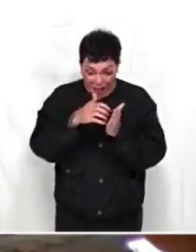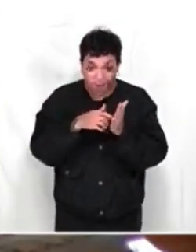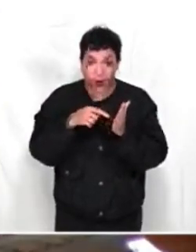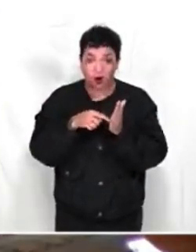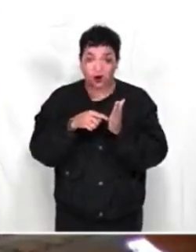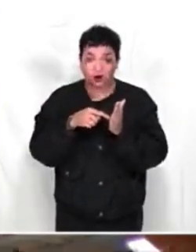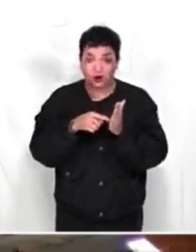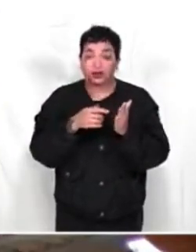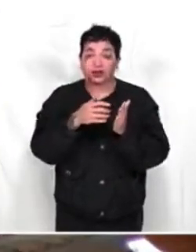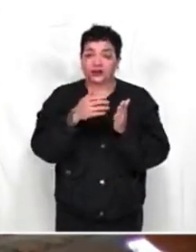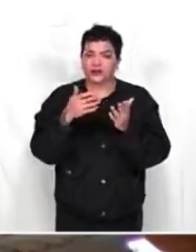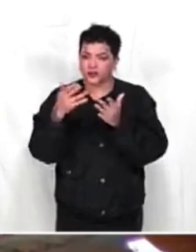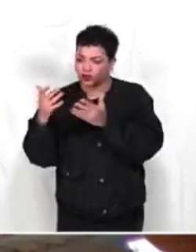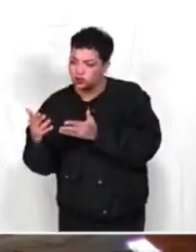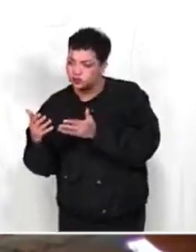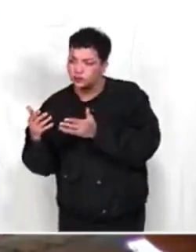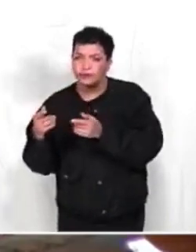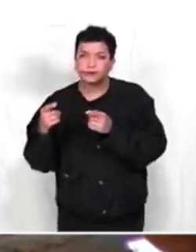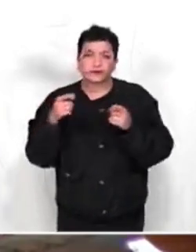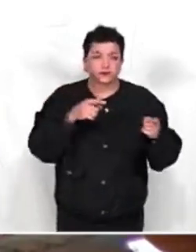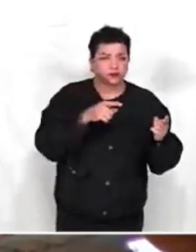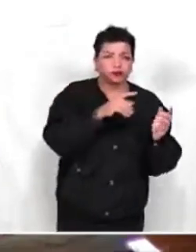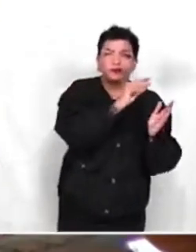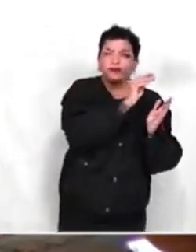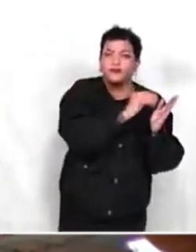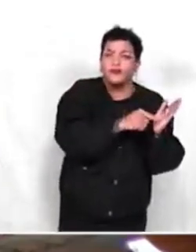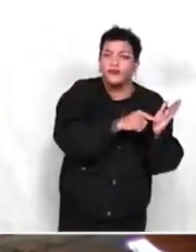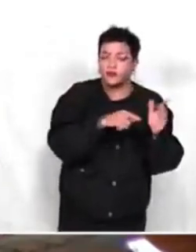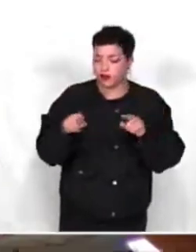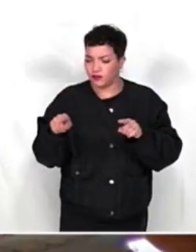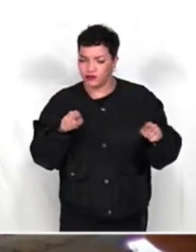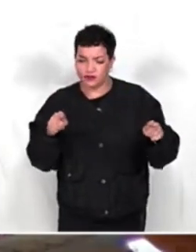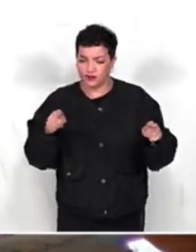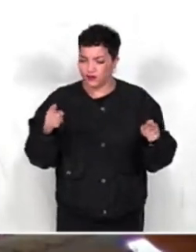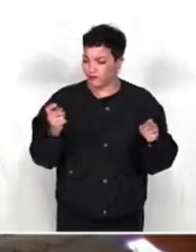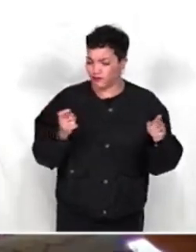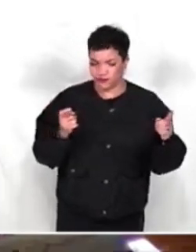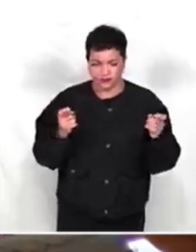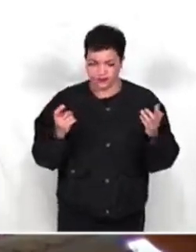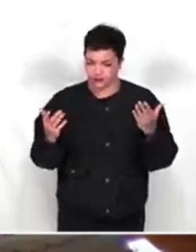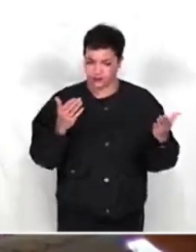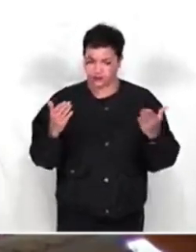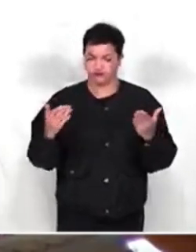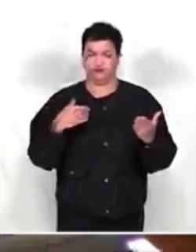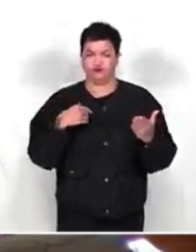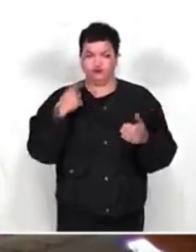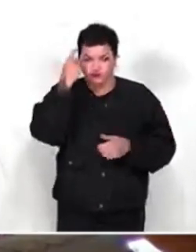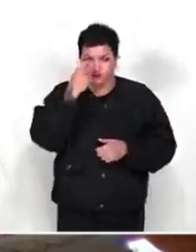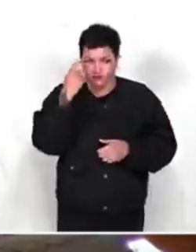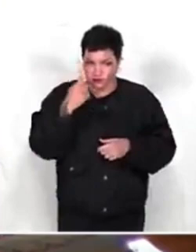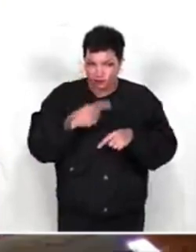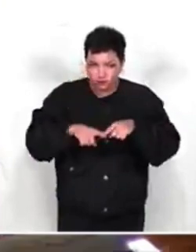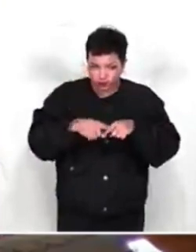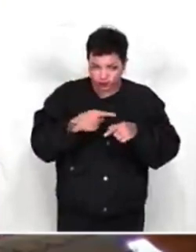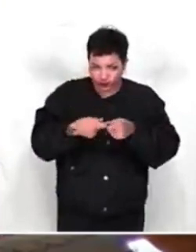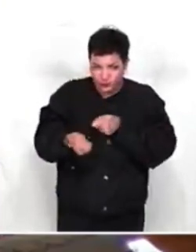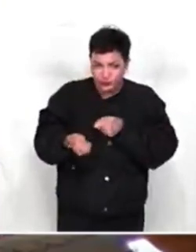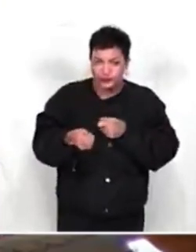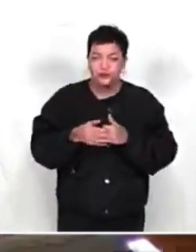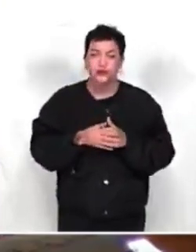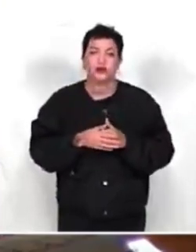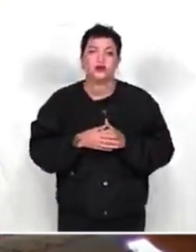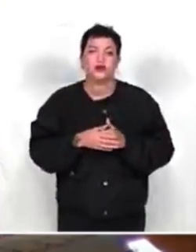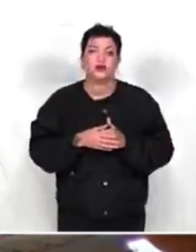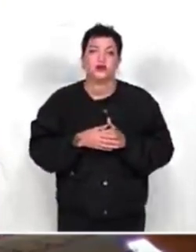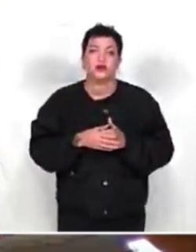chiffré, l'autre plus littéraire que vous nous fournissez. Au final, donc, incohérence à nouveau. Mais au final, le compte